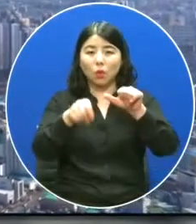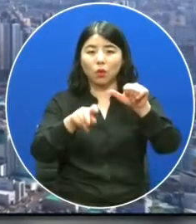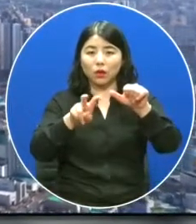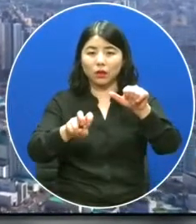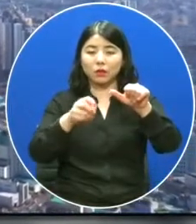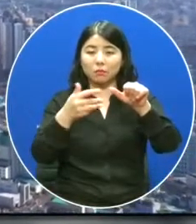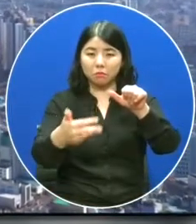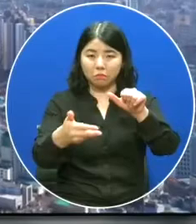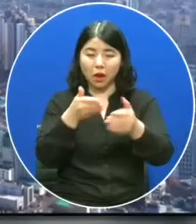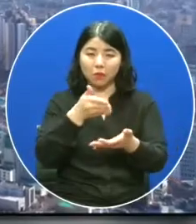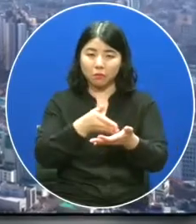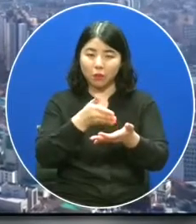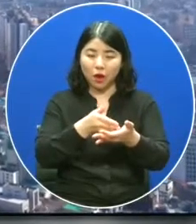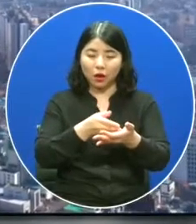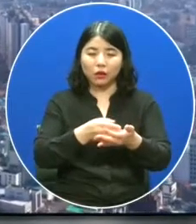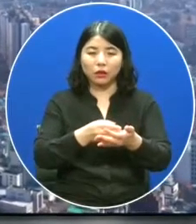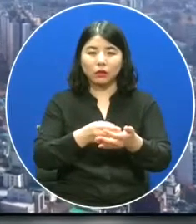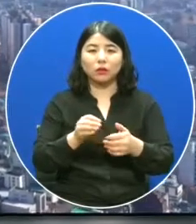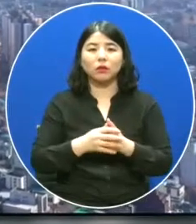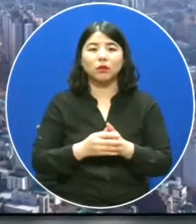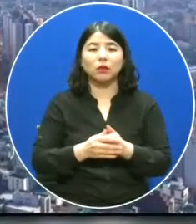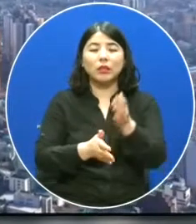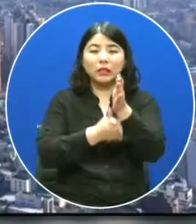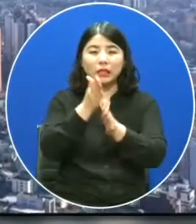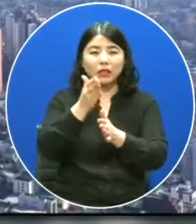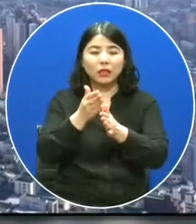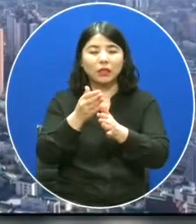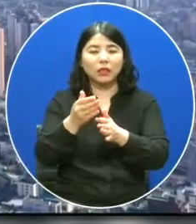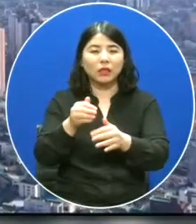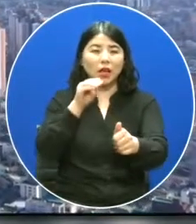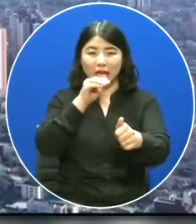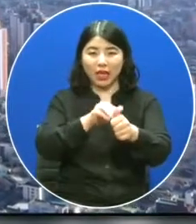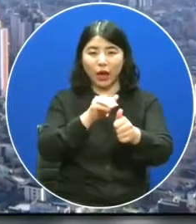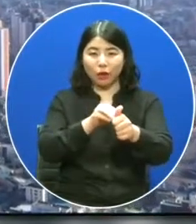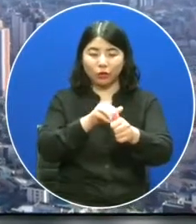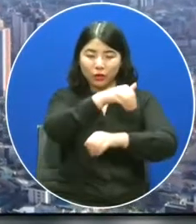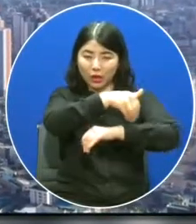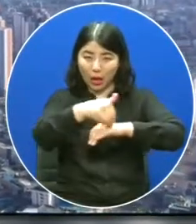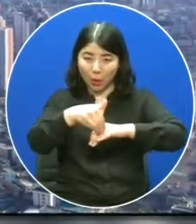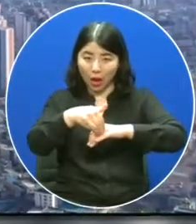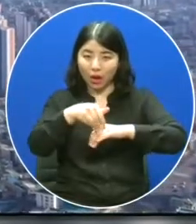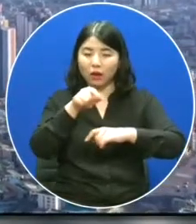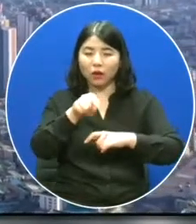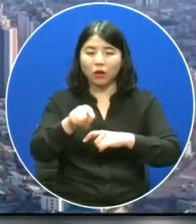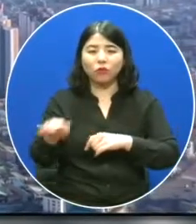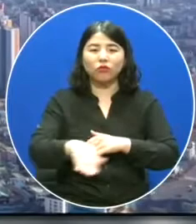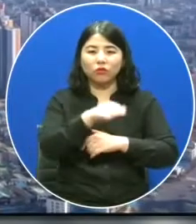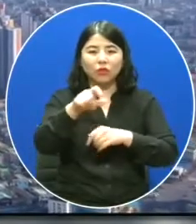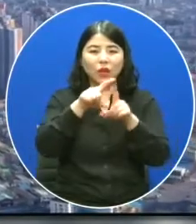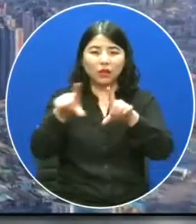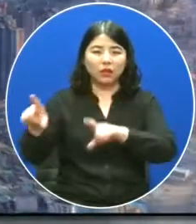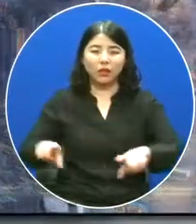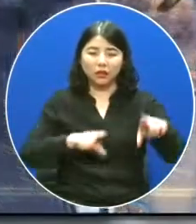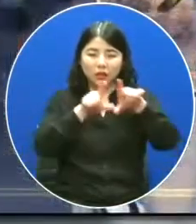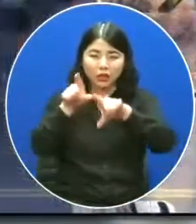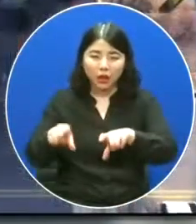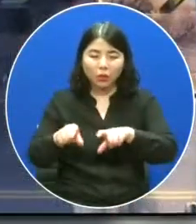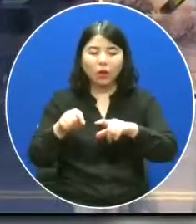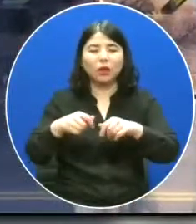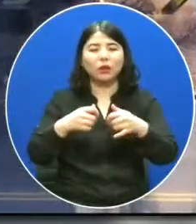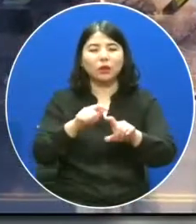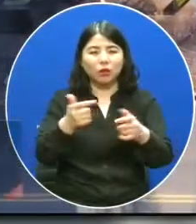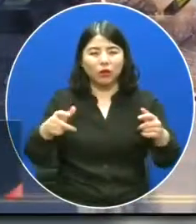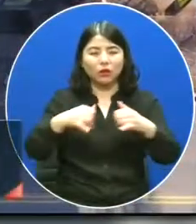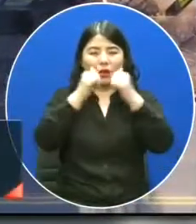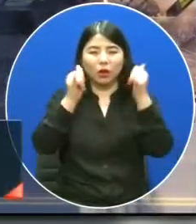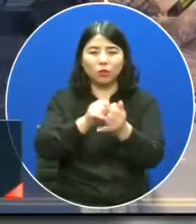5월 28일에 방송된 테마 스페셜 도시를 깨우는 플랜 B는 이런 우리의 일상과 다양한 사회 문제들을 해결하기